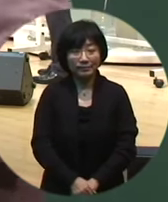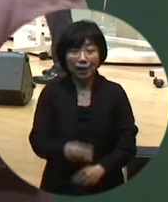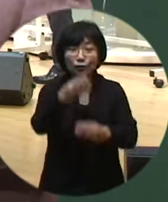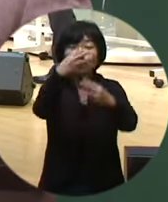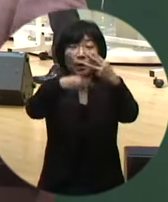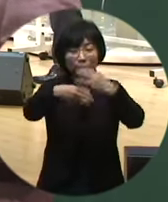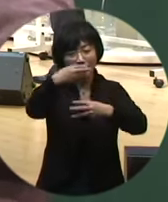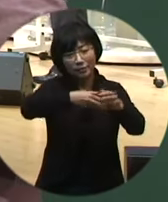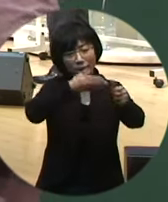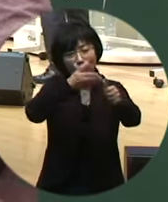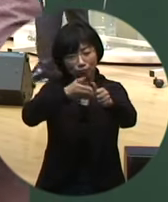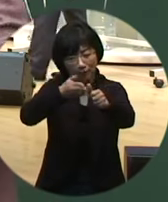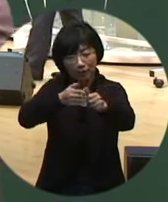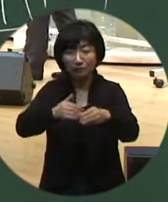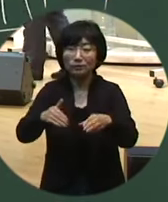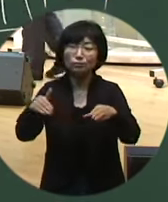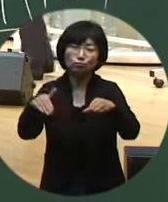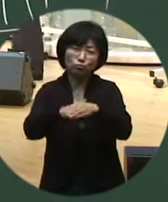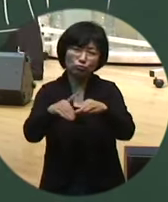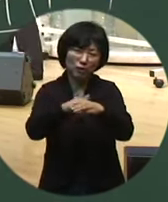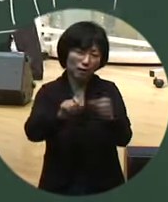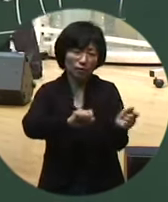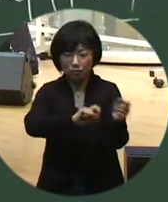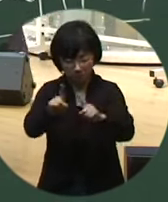회복해라. It's the restoration of the culture. 문화,